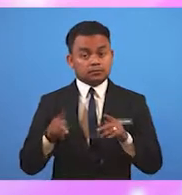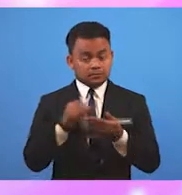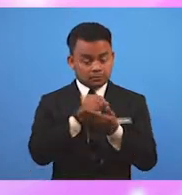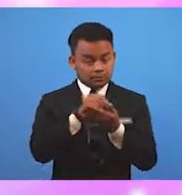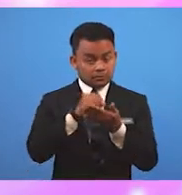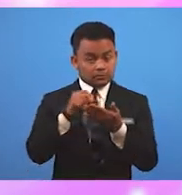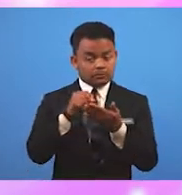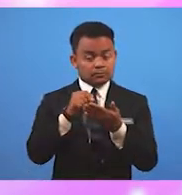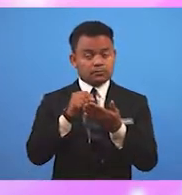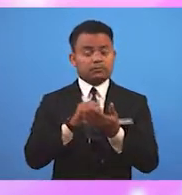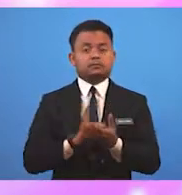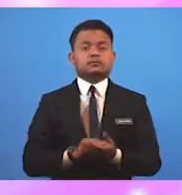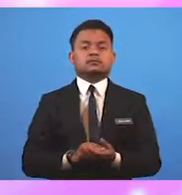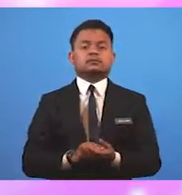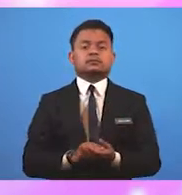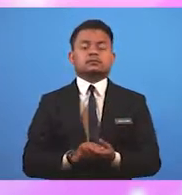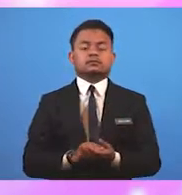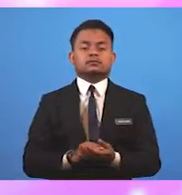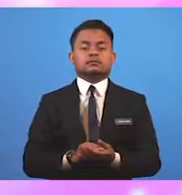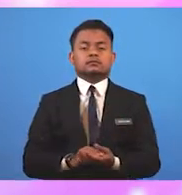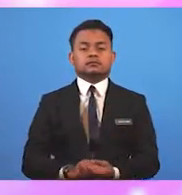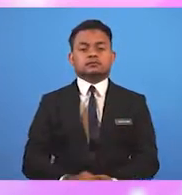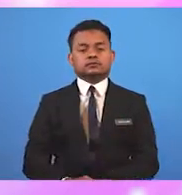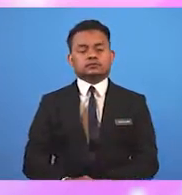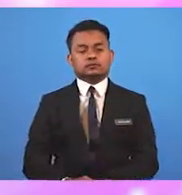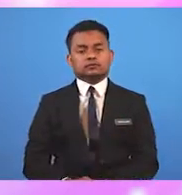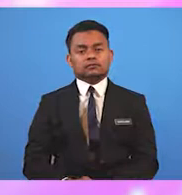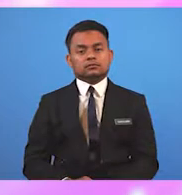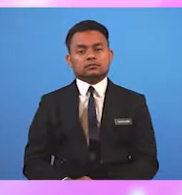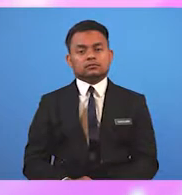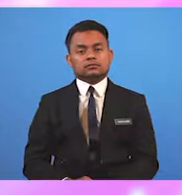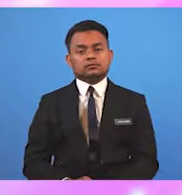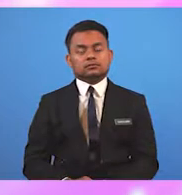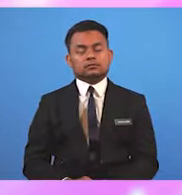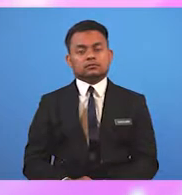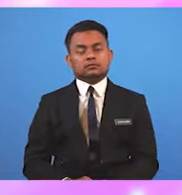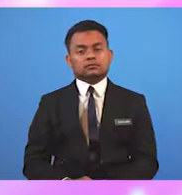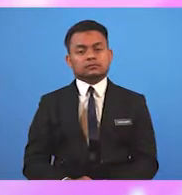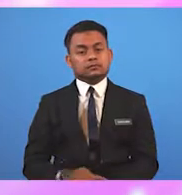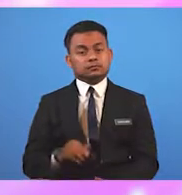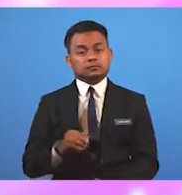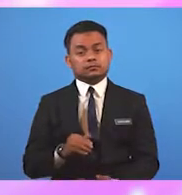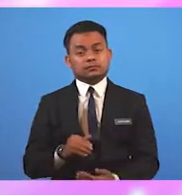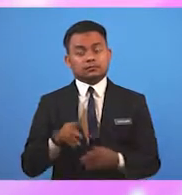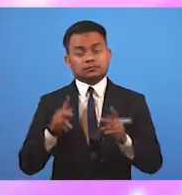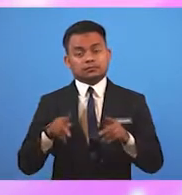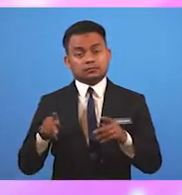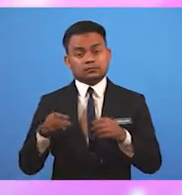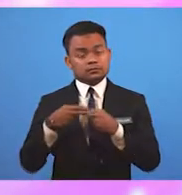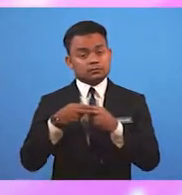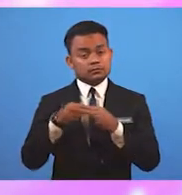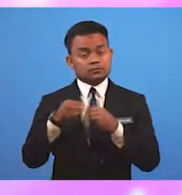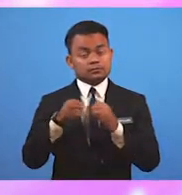Soalan 3. Tentukan sama ada ungkapan 6 tambah negatif